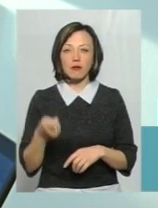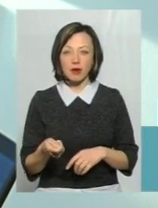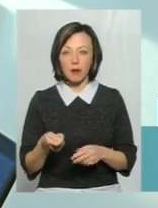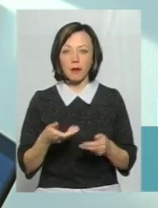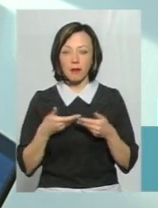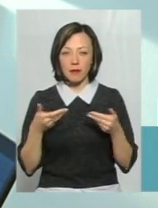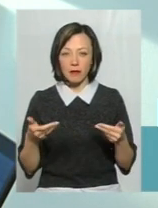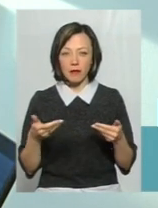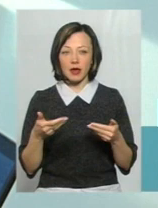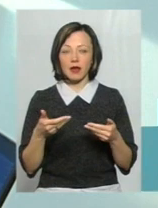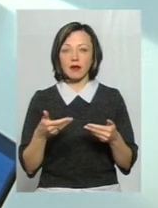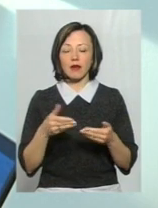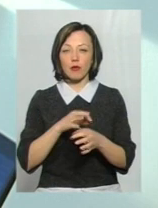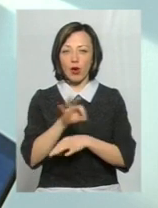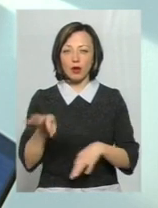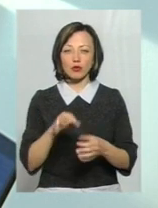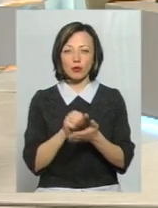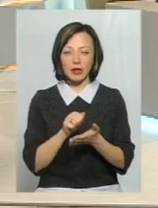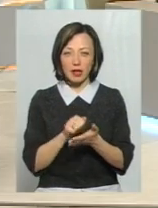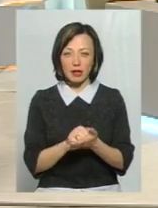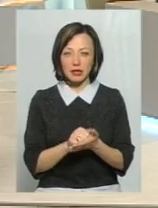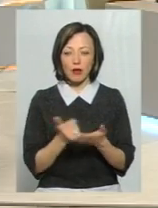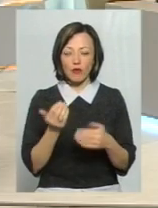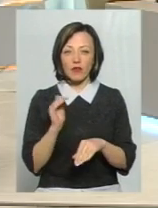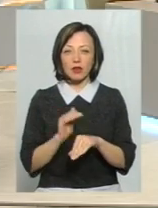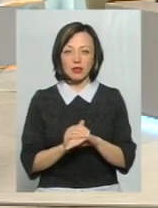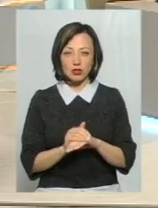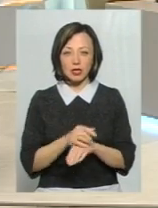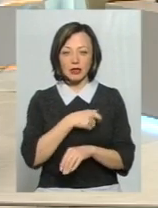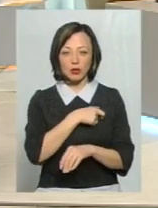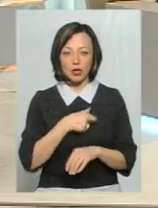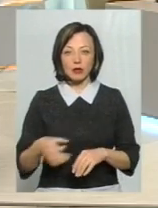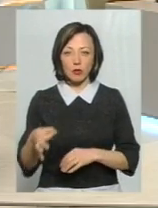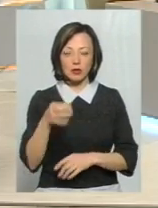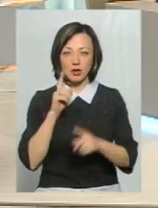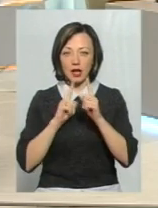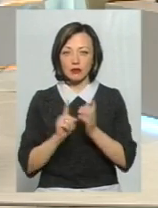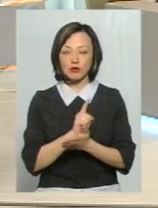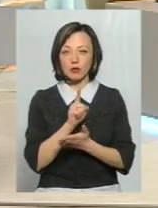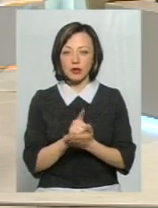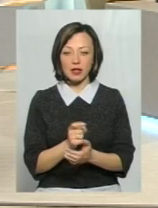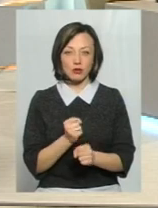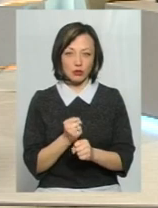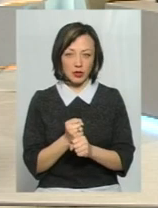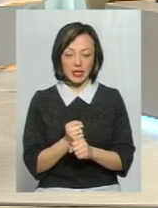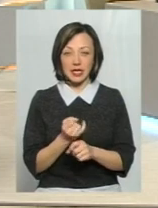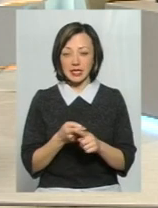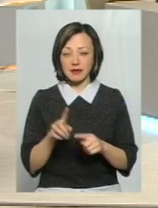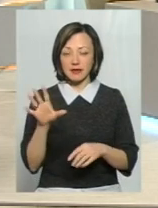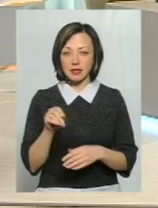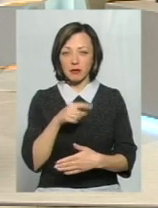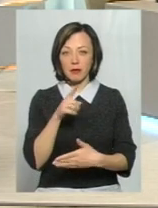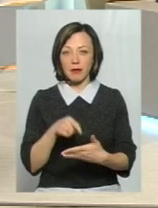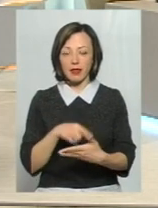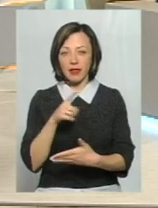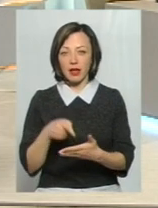Ми поставили кошторисну, проєктно-кошторисну документацію, яку фактично депутати обласної ради зобов'язали їх зробити. І ці всі питання,